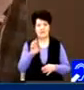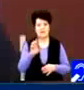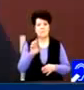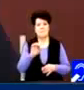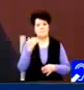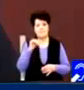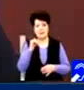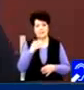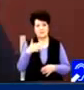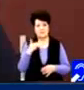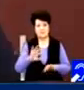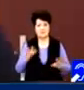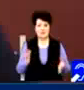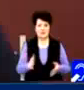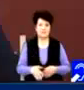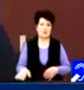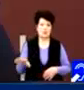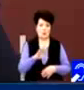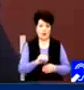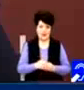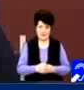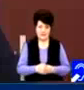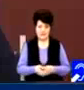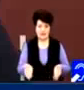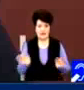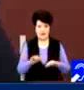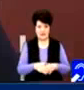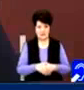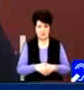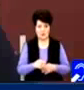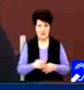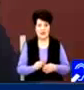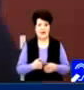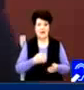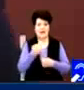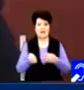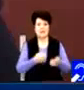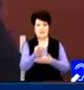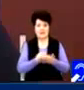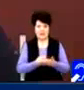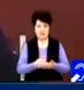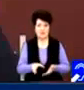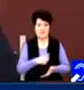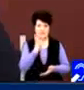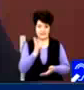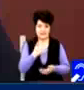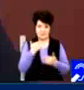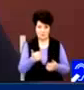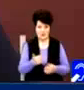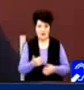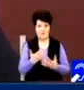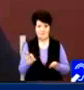cazuri de iure toate restul internarilor sunt de bună voie ceea ce este